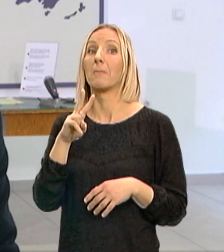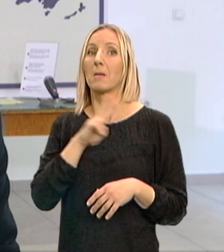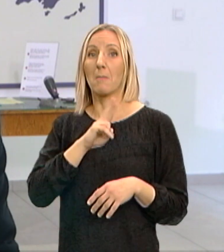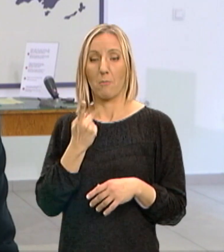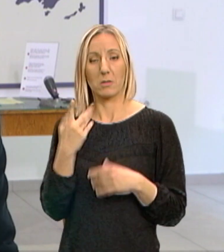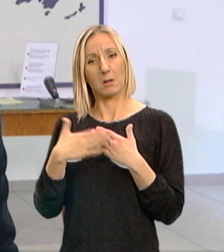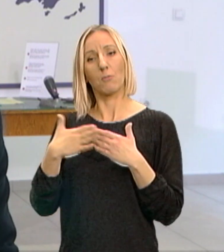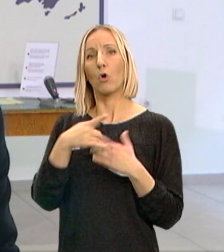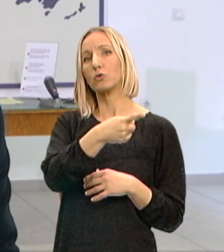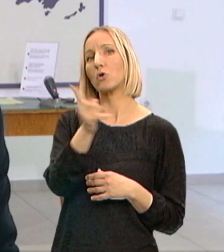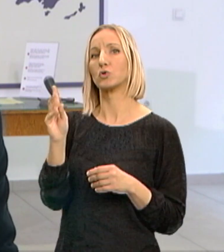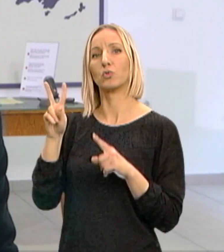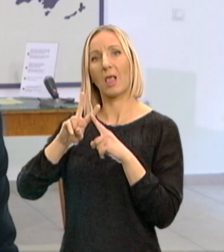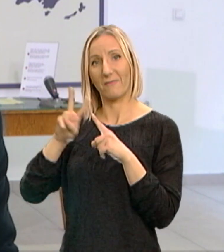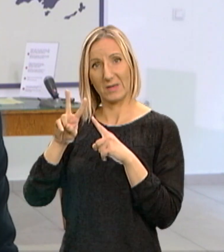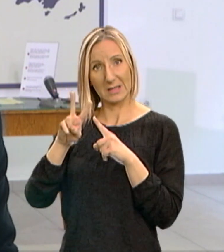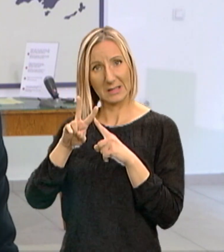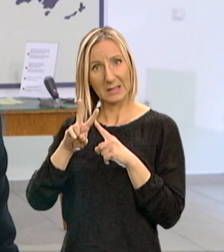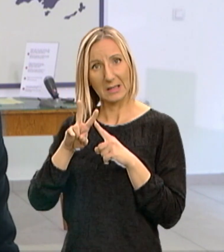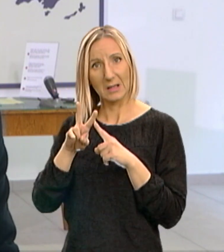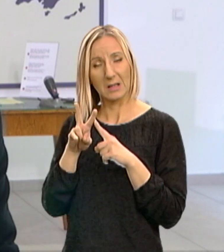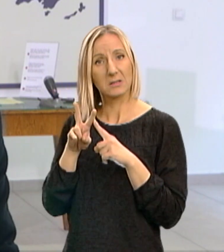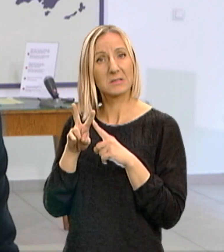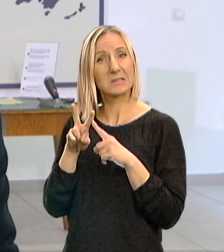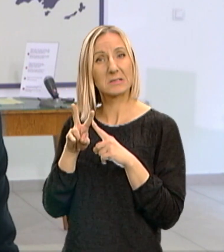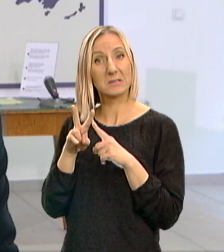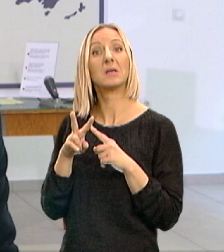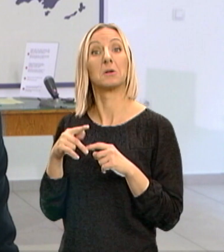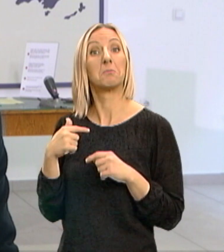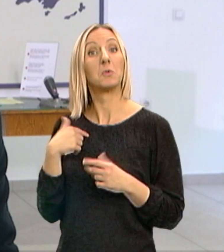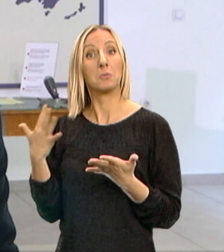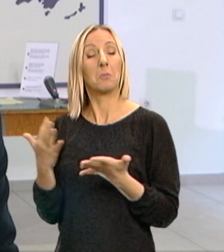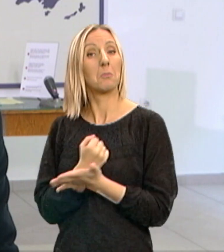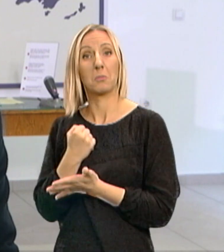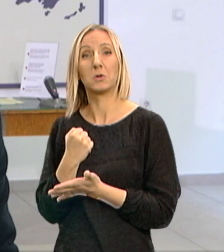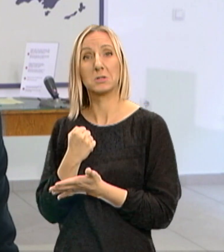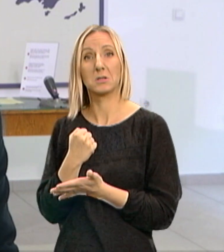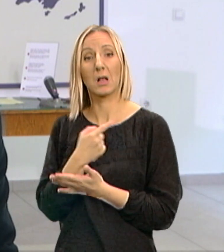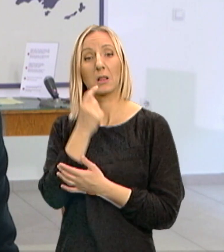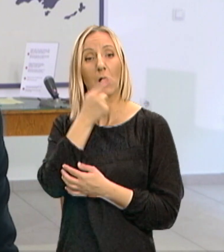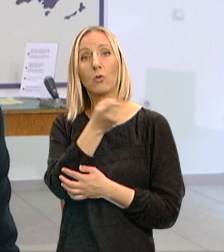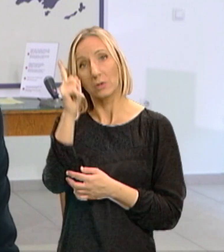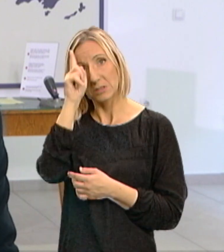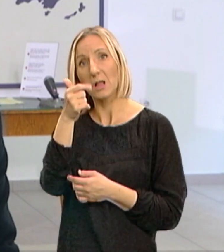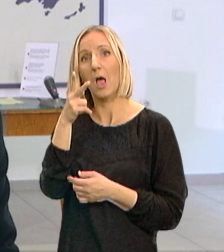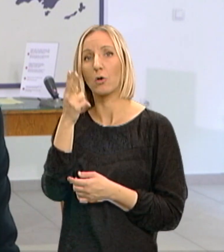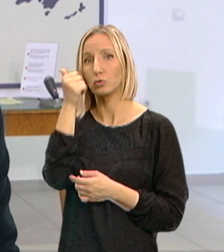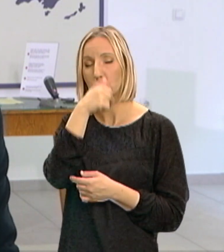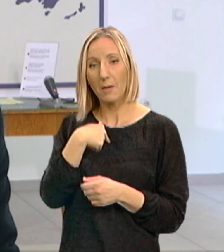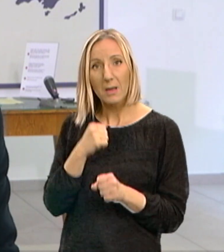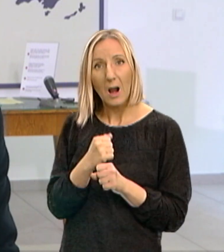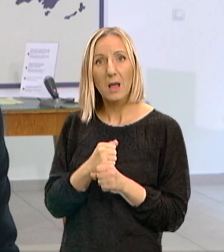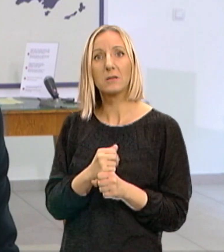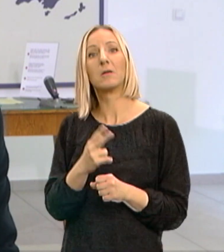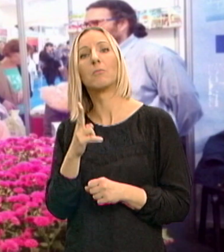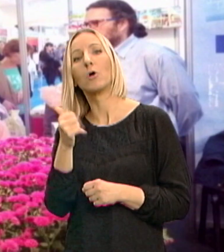okviru televizije, koja je naša matica, imamo odnos da smo postigli da ljudi oko nas znaju šta smo, ko smo i